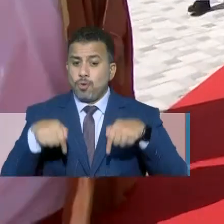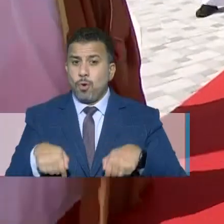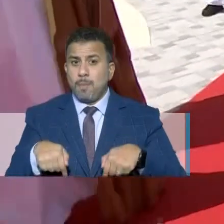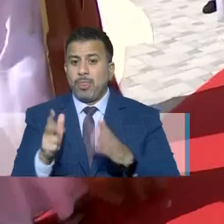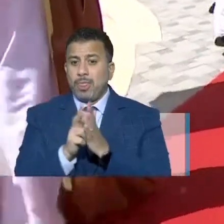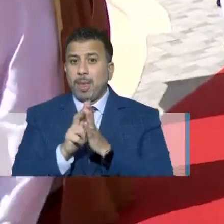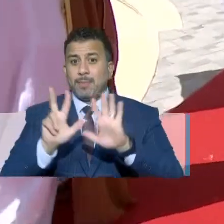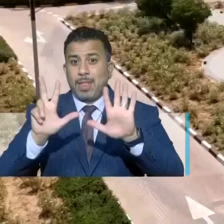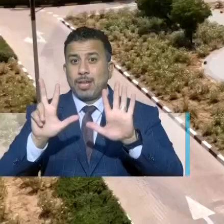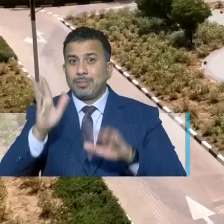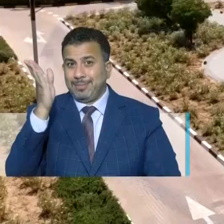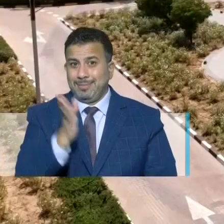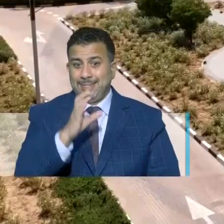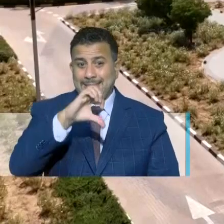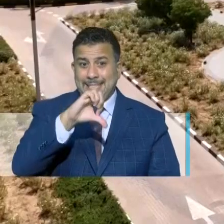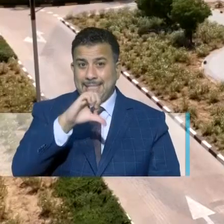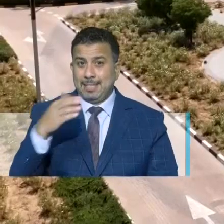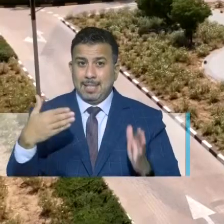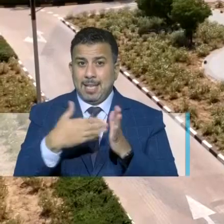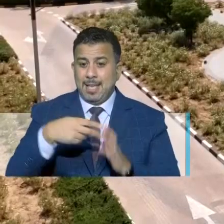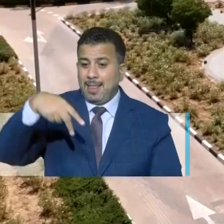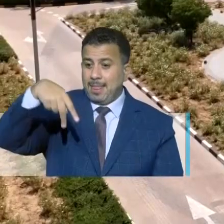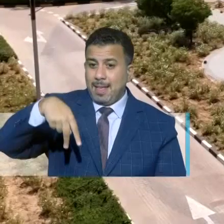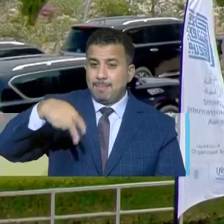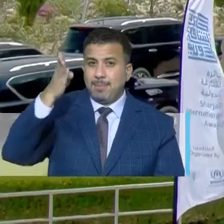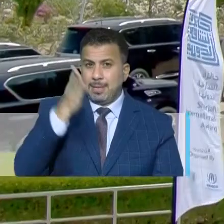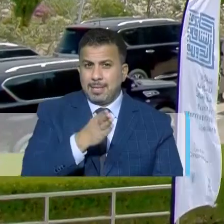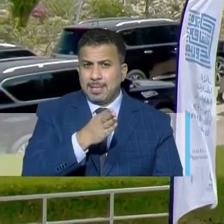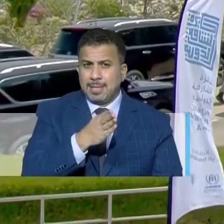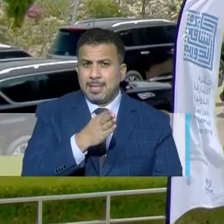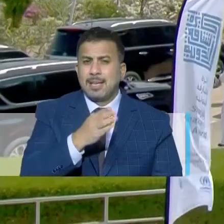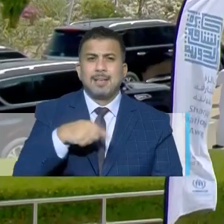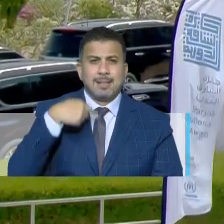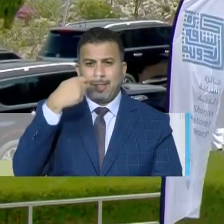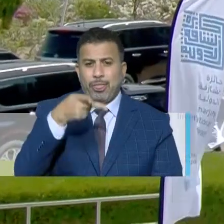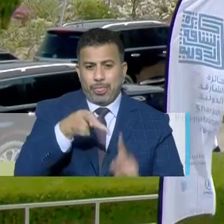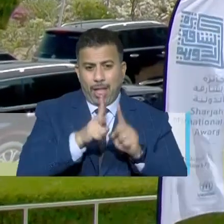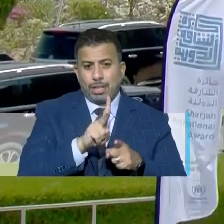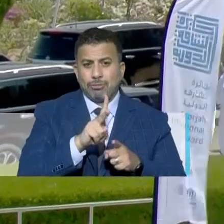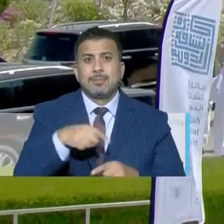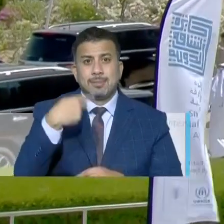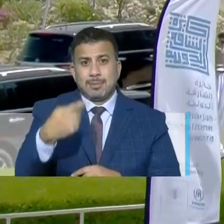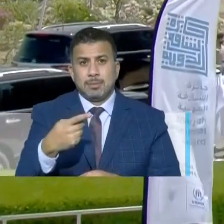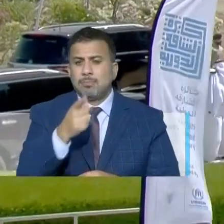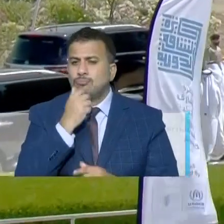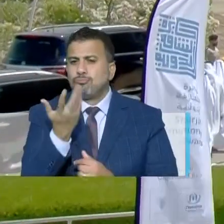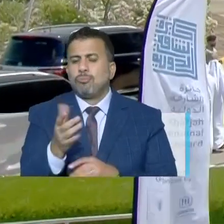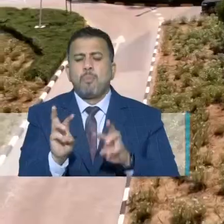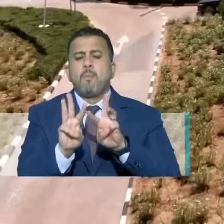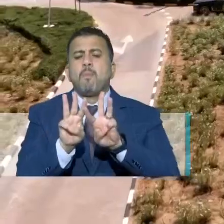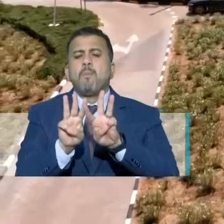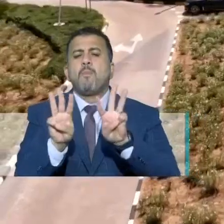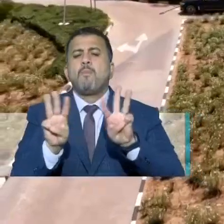الثام من سبتمبر وحتى الثامن من ديسمبر القادم على ان يتم استقبال الترشيحات عبر موقع